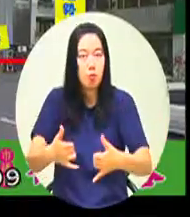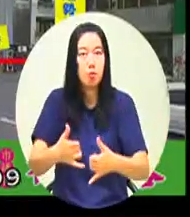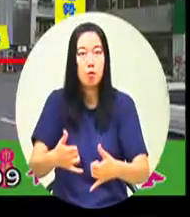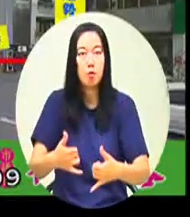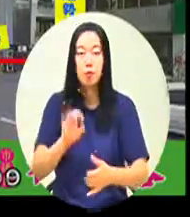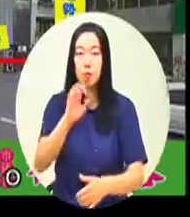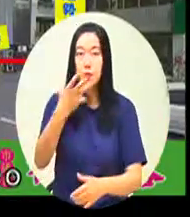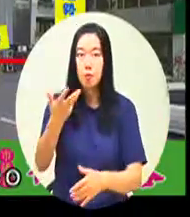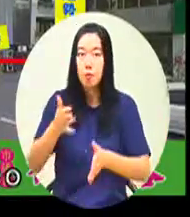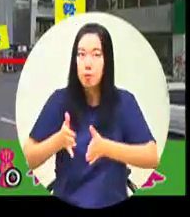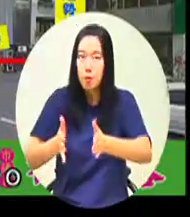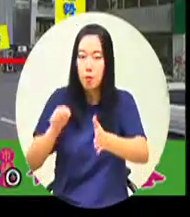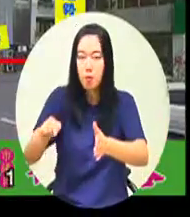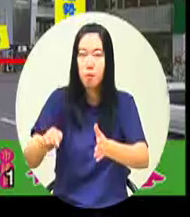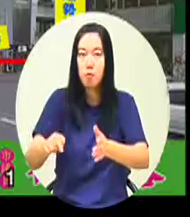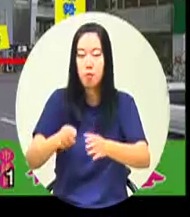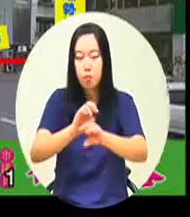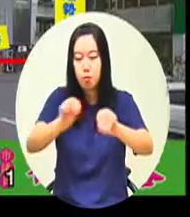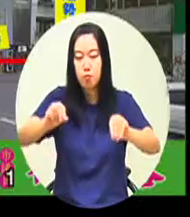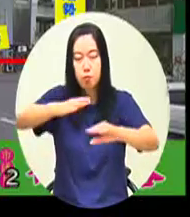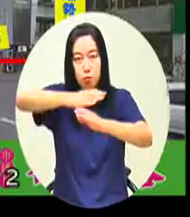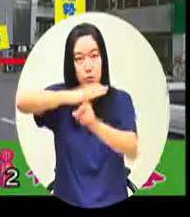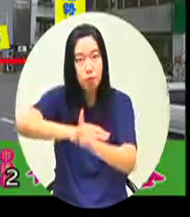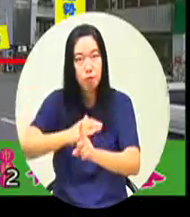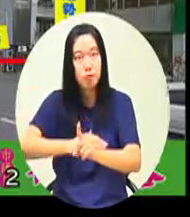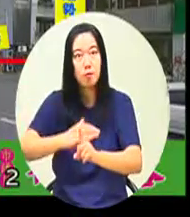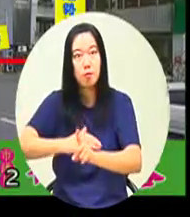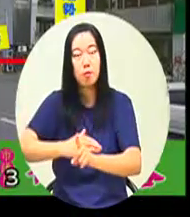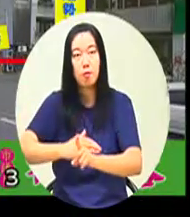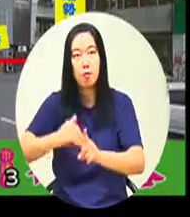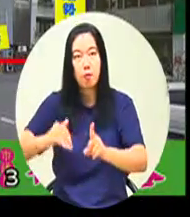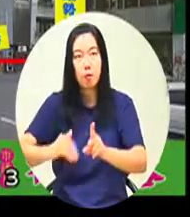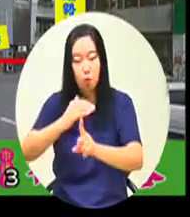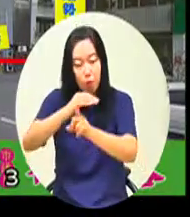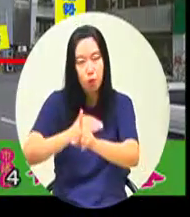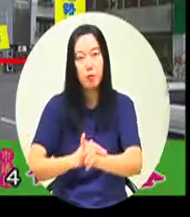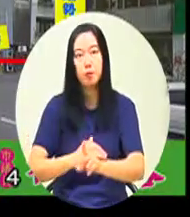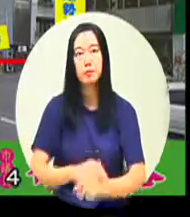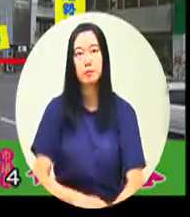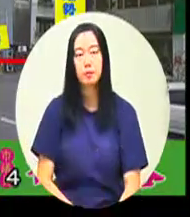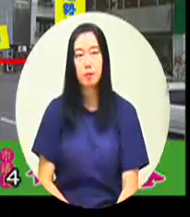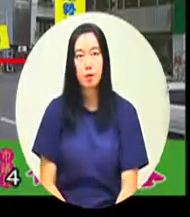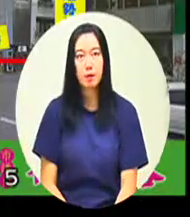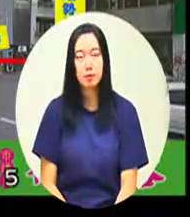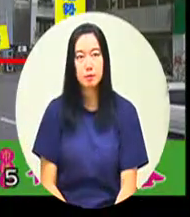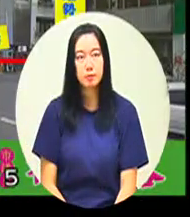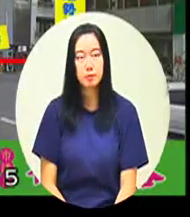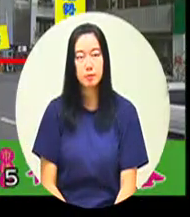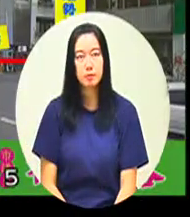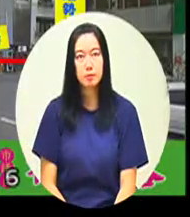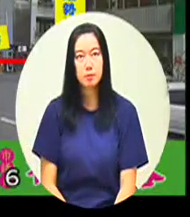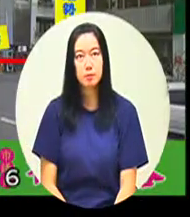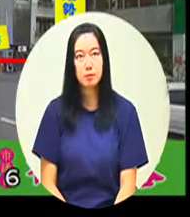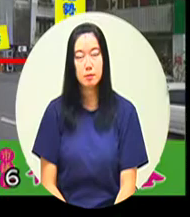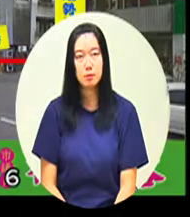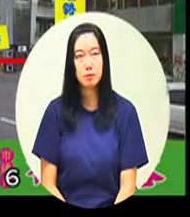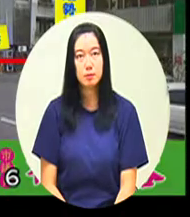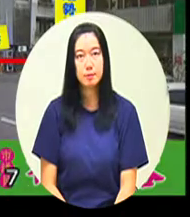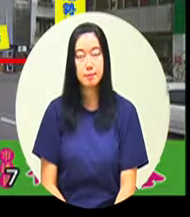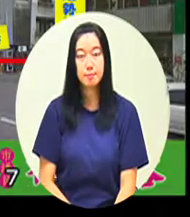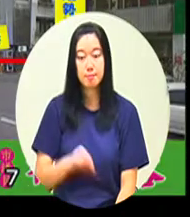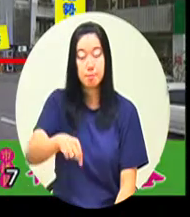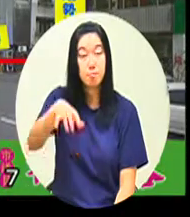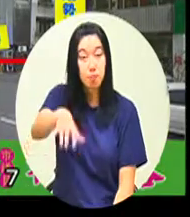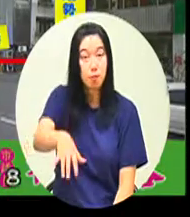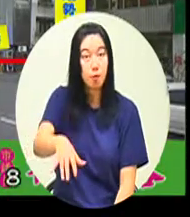18、22、34、48巷，这个也是低洼哦。振兴路的是这里管哈，啊低洼，它的地势低洼，伊就是，这因为这个所在